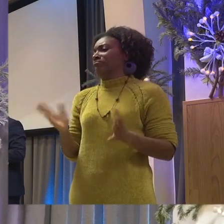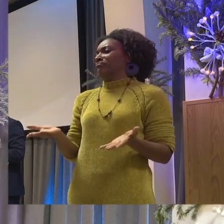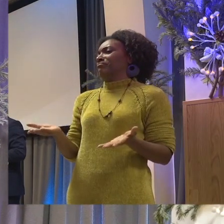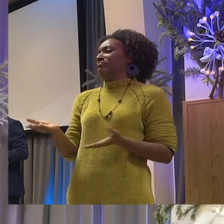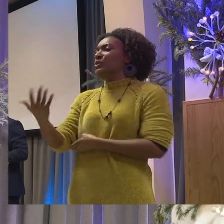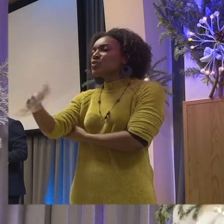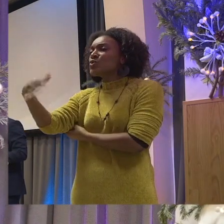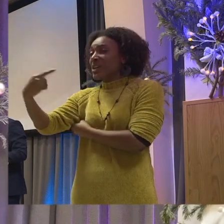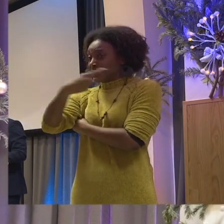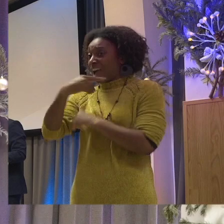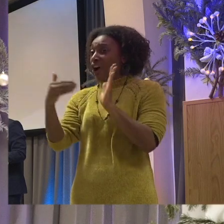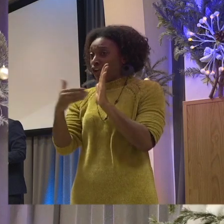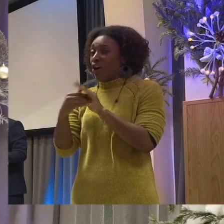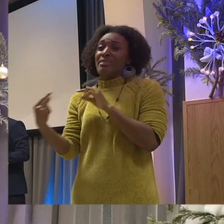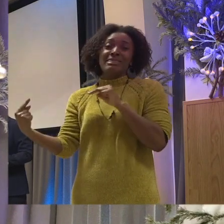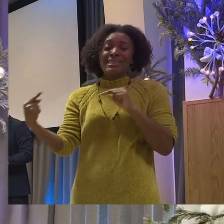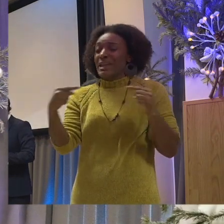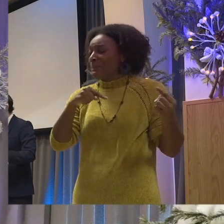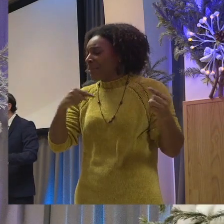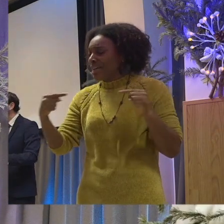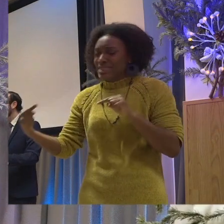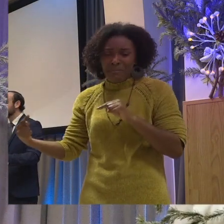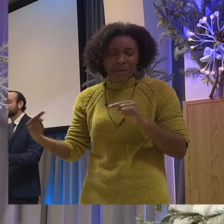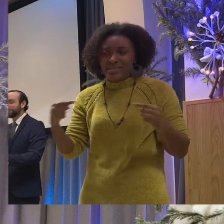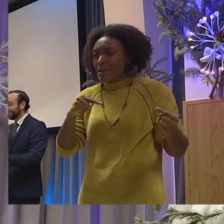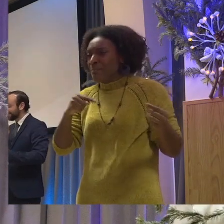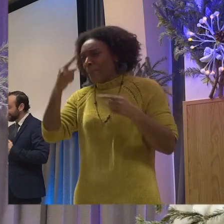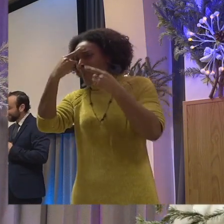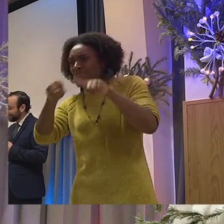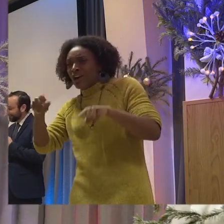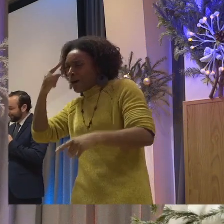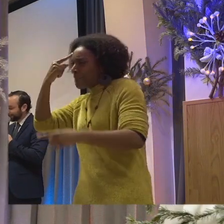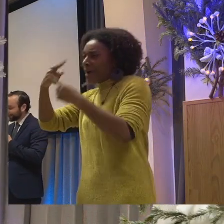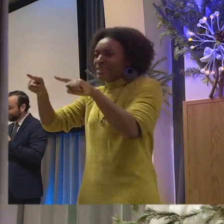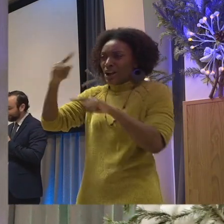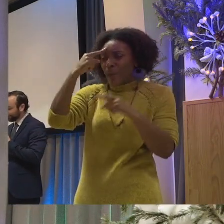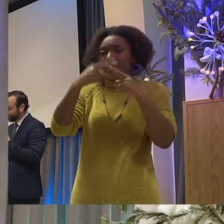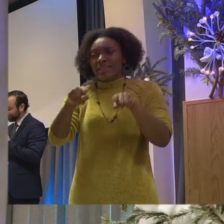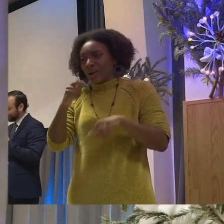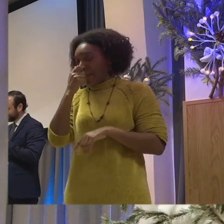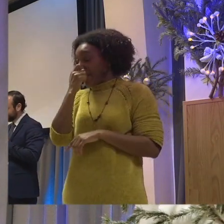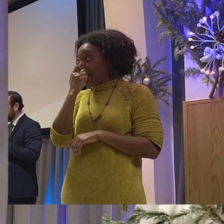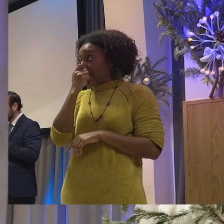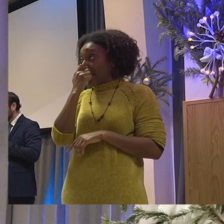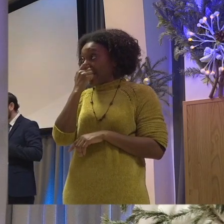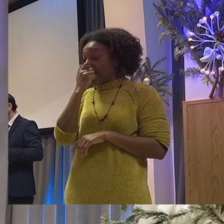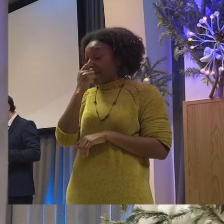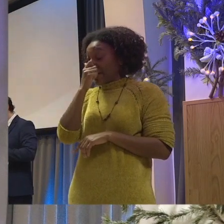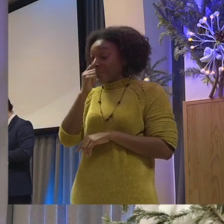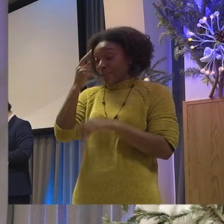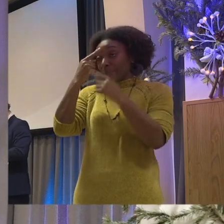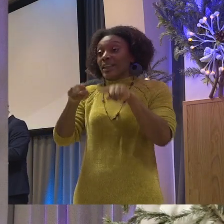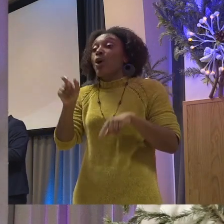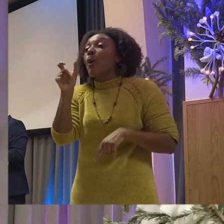C'est un verset qui a encore une fois fait couler beaucoup d'encre et qui a causé beaucoup de souffrance. Le